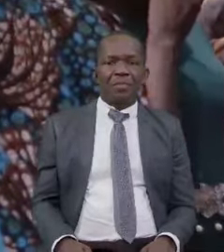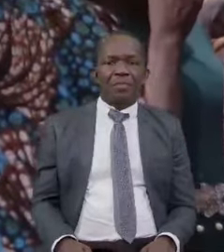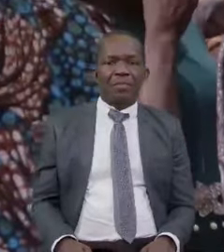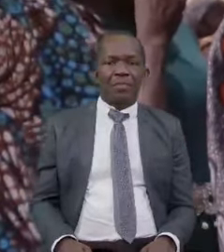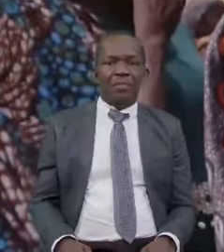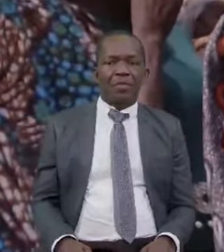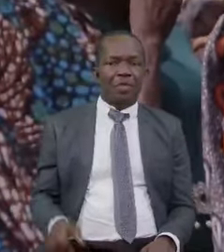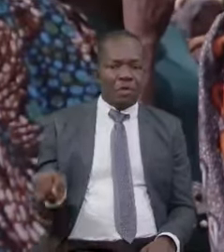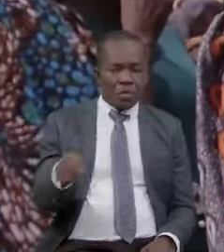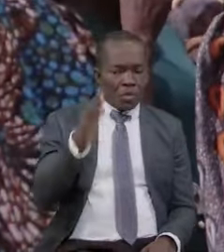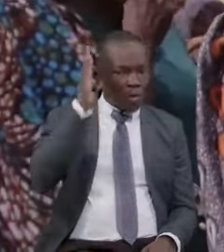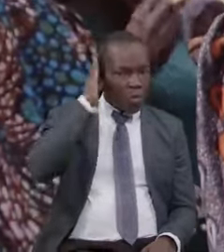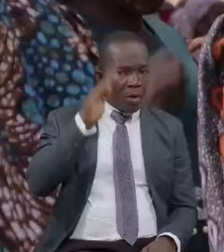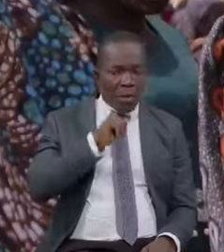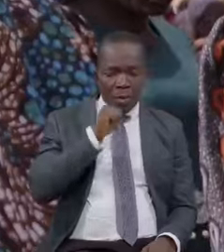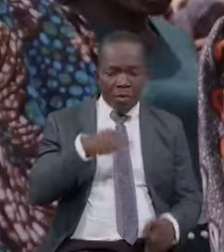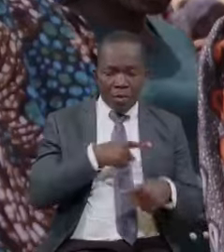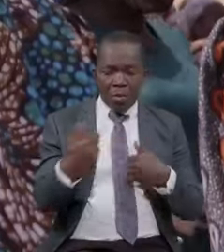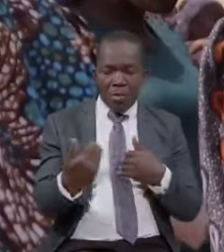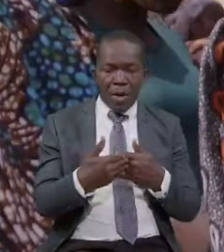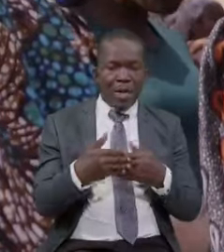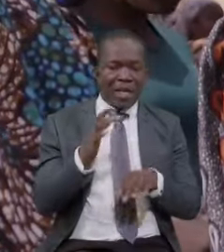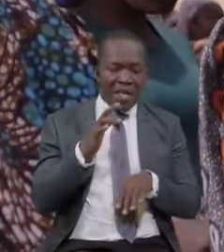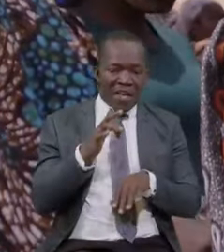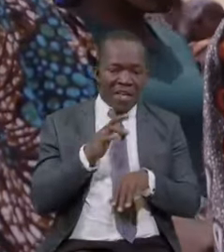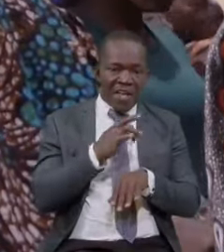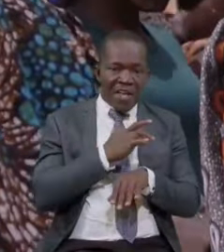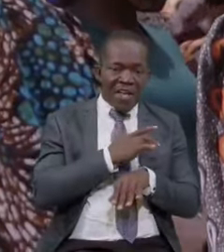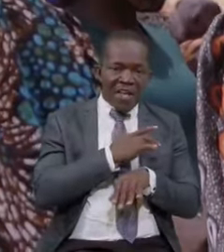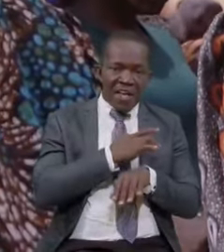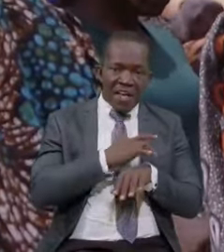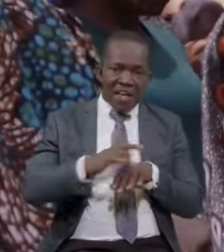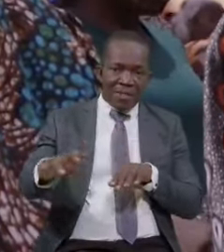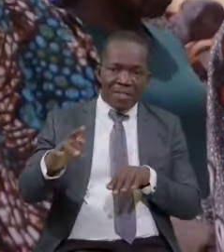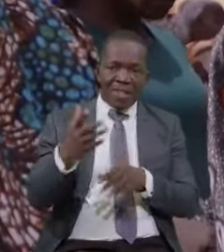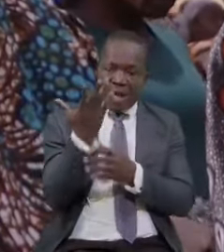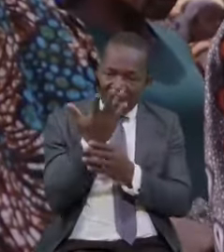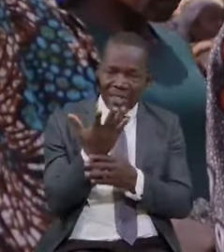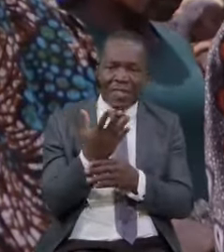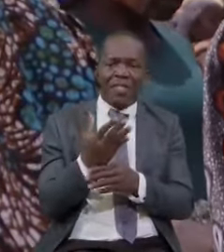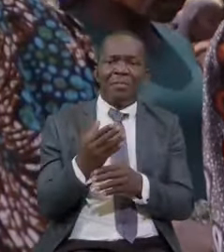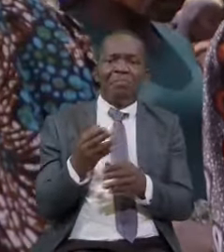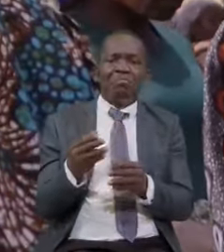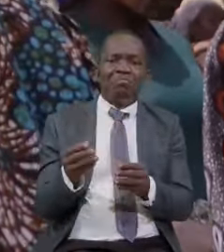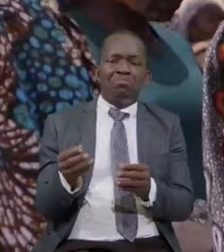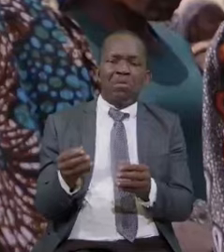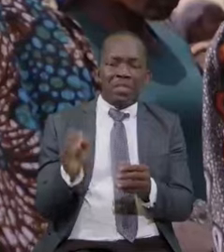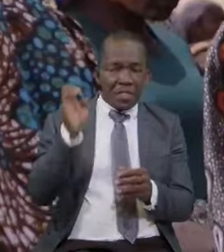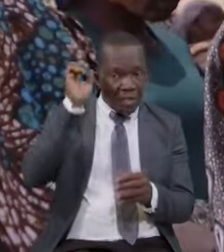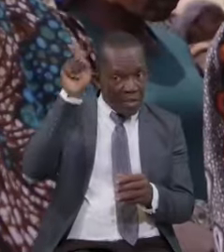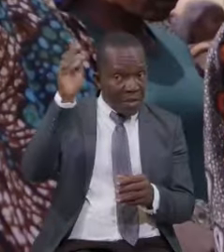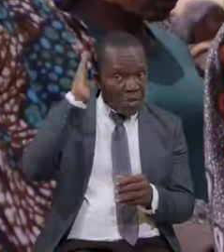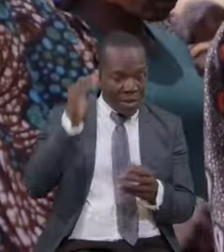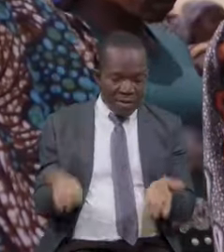tu ne repartiras pas les mains vides il t'a élevé